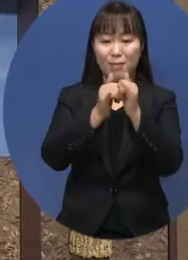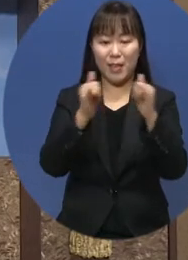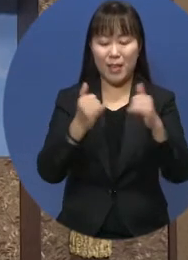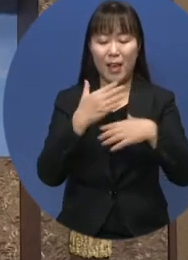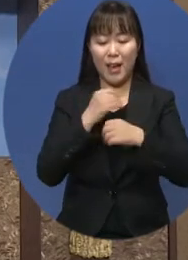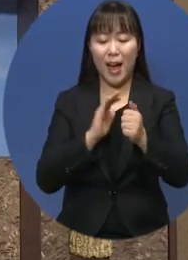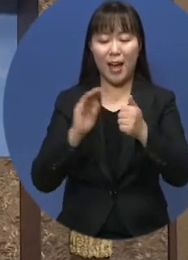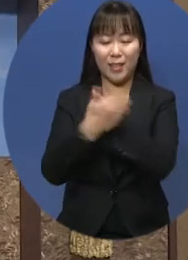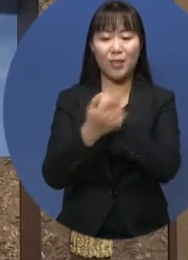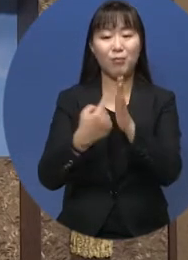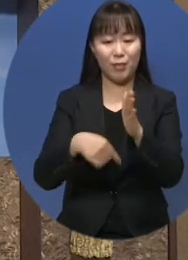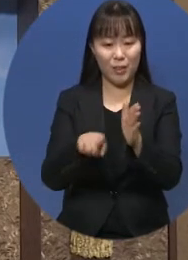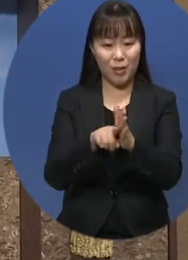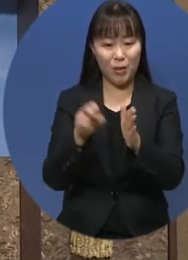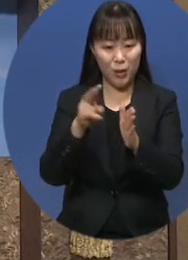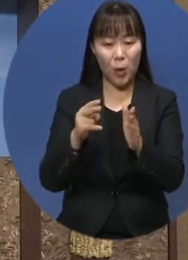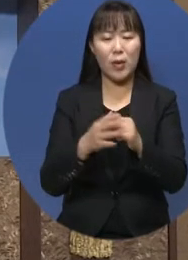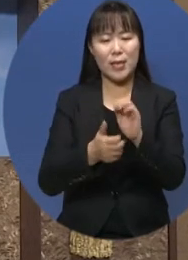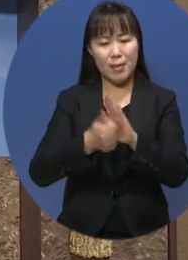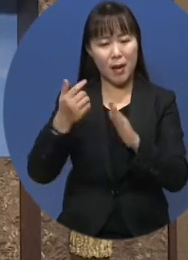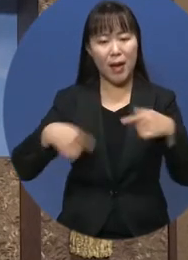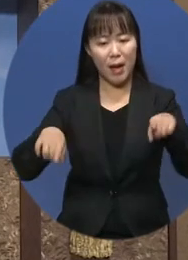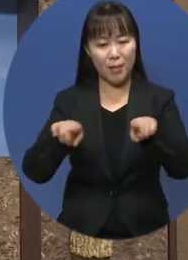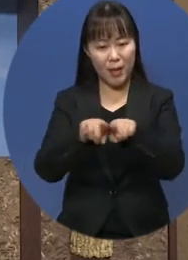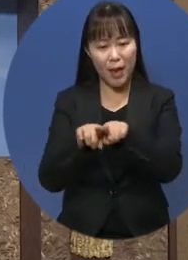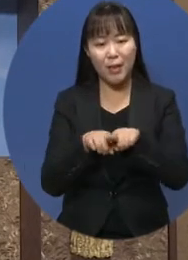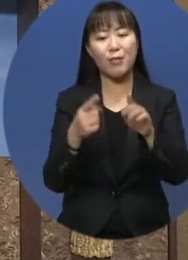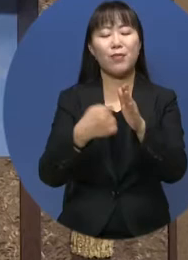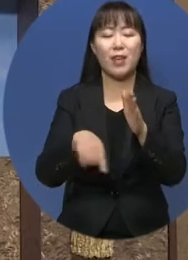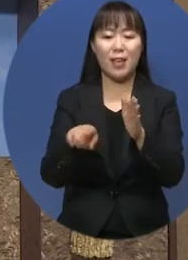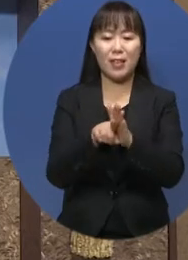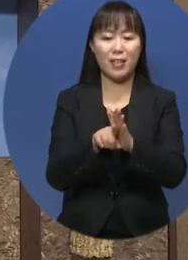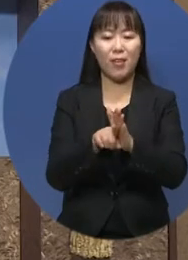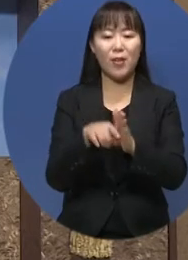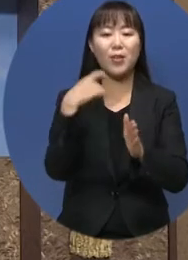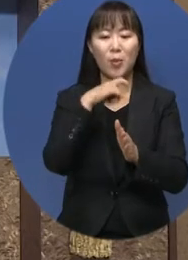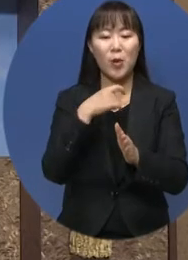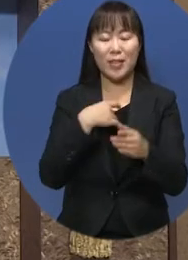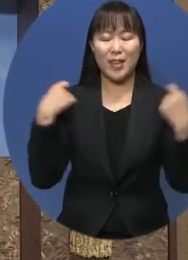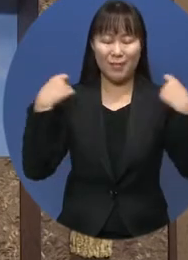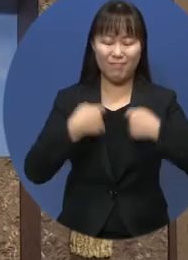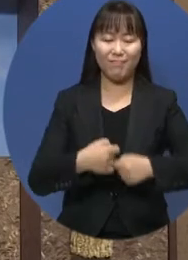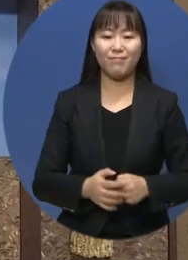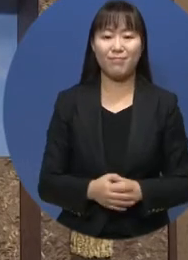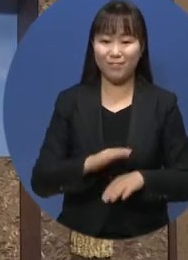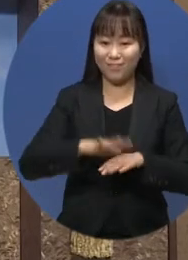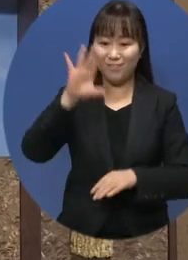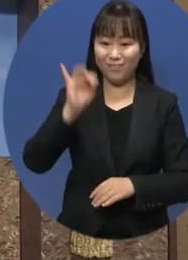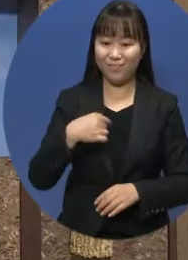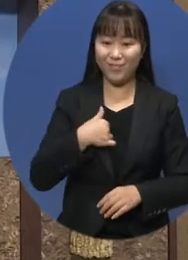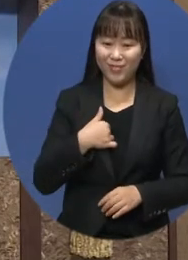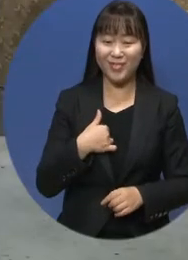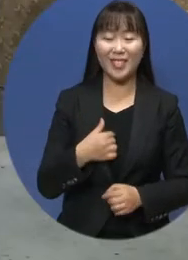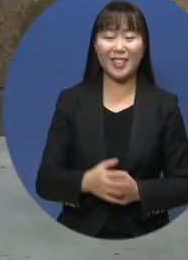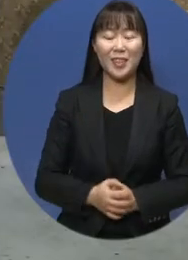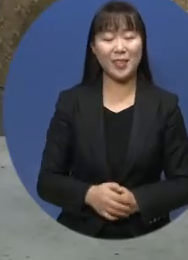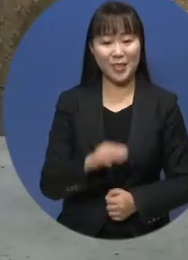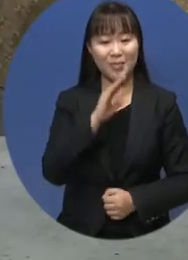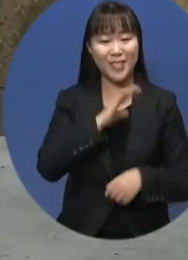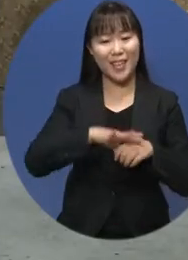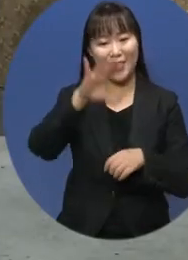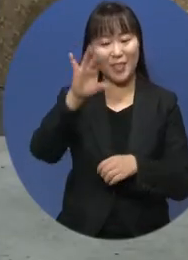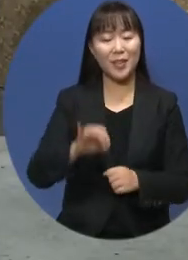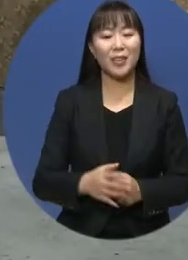안전을 위해서 또 브리 시민의 희망을 함께 노래하기 위해서 물 1 # 술을 계속 있고 있습니다 잘 어울려요 네어 동사로